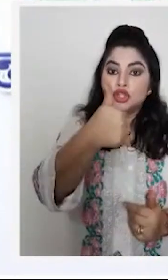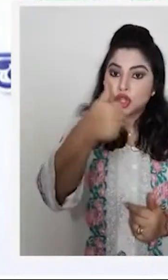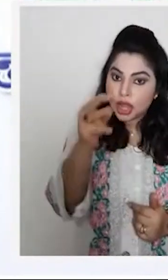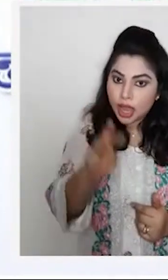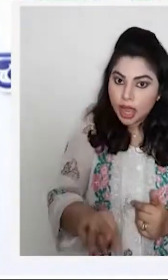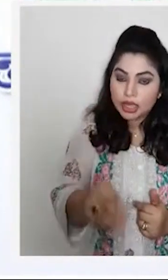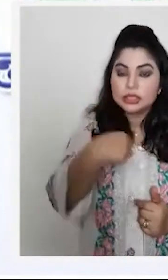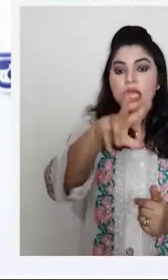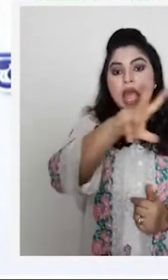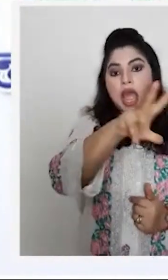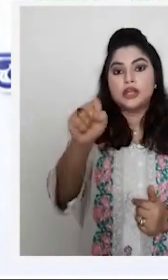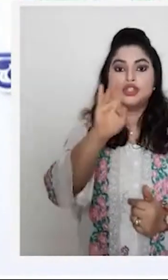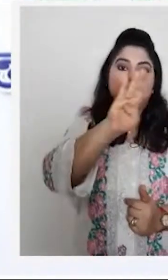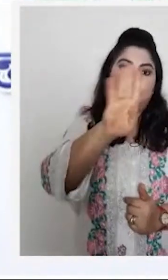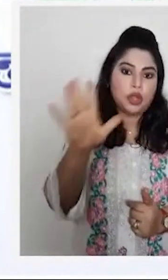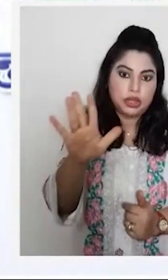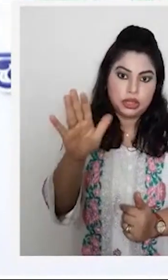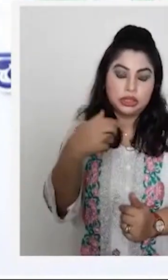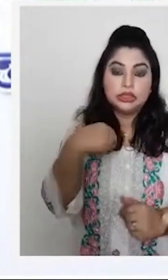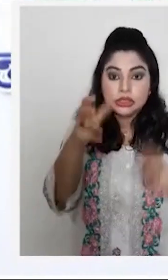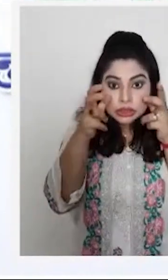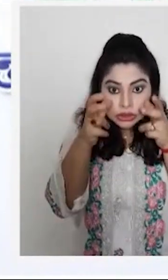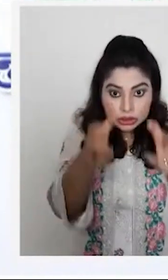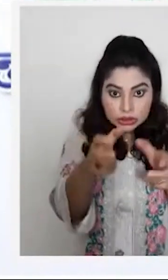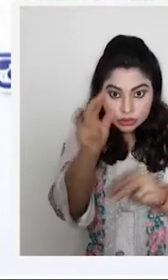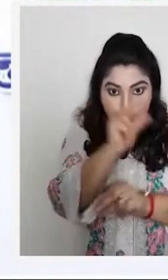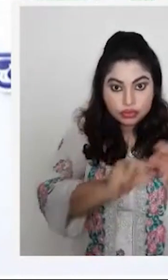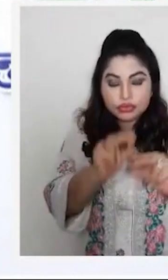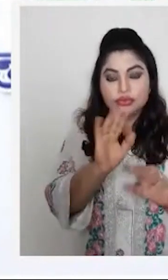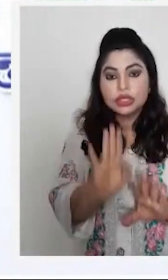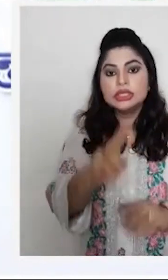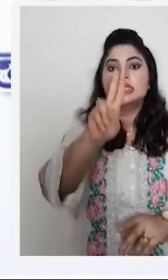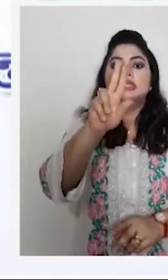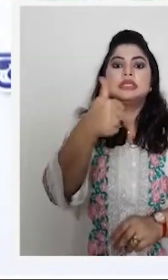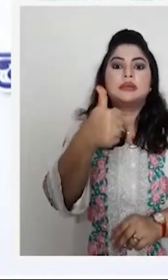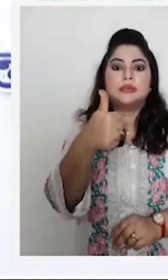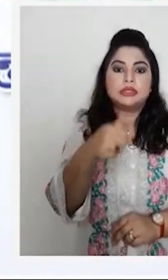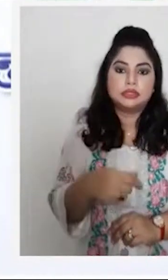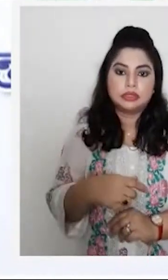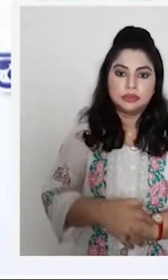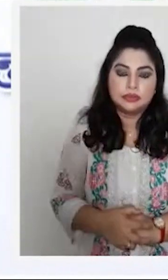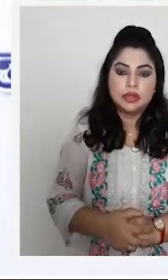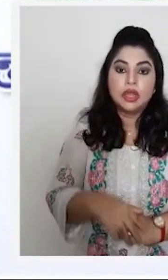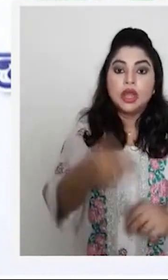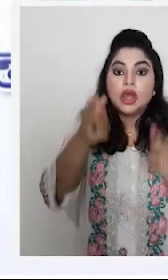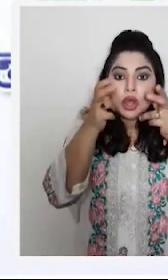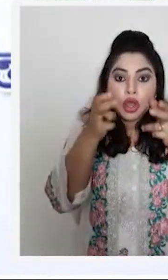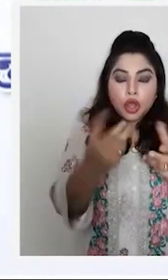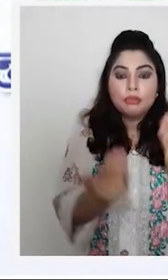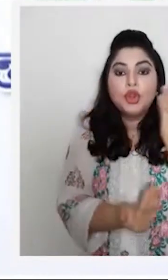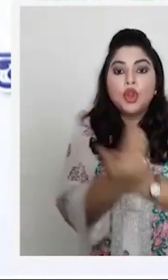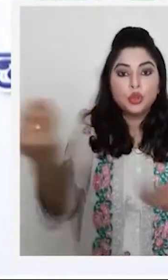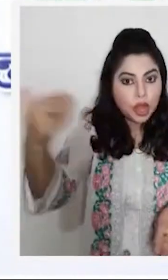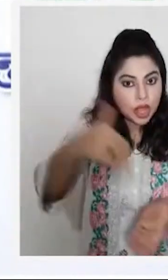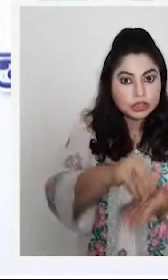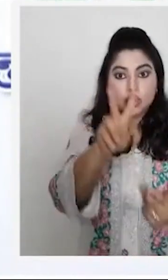আইসোলেশনে 17,871 জন এবং এ পর্যন্ত ছাড় পেয়েছেন 6,845 জন। বর্তমানে আইসোলেশনে আছেন 11,026